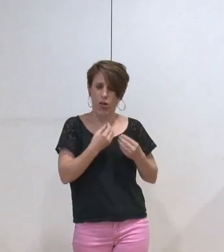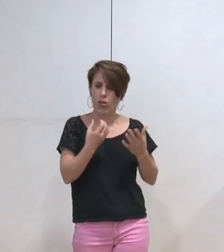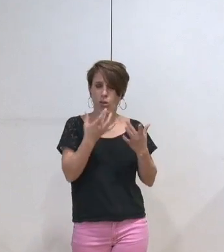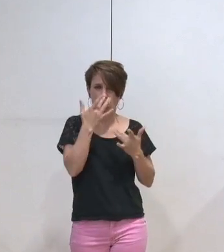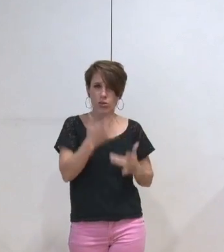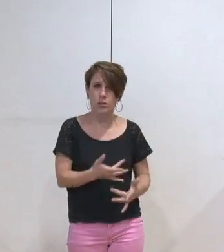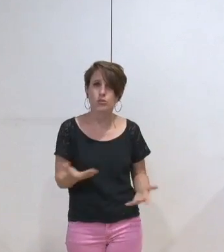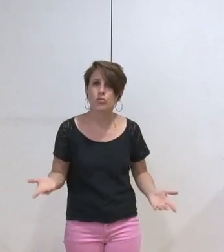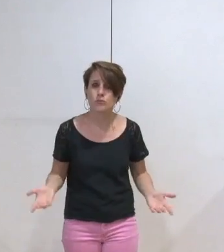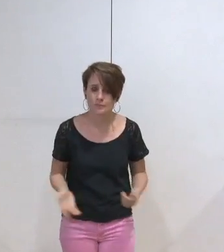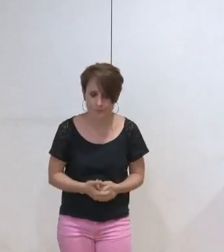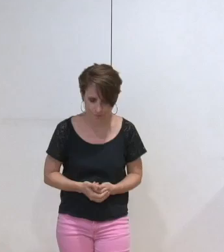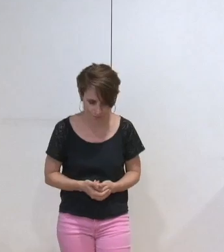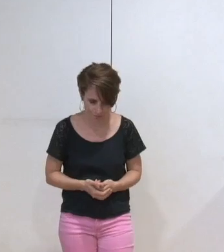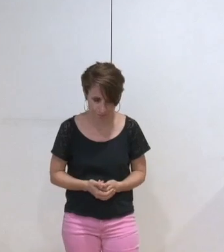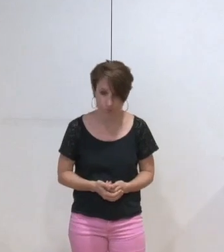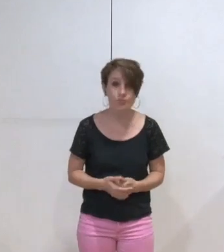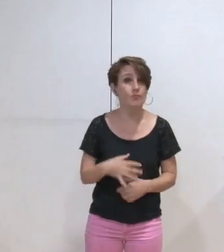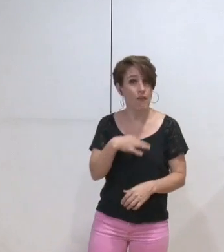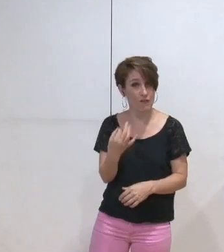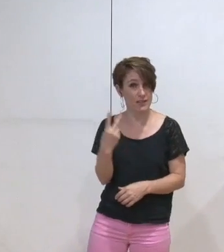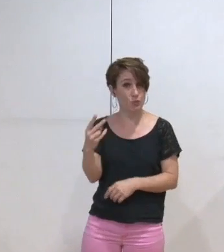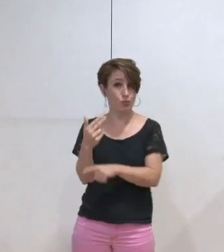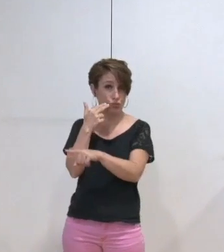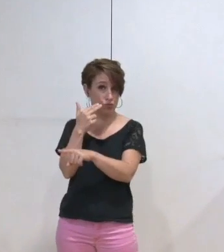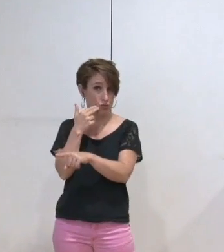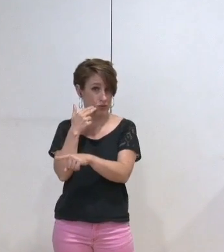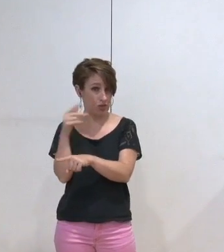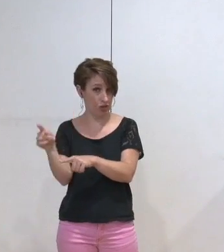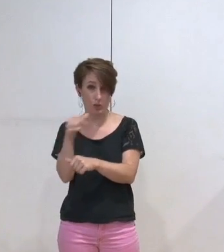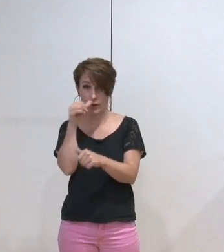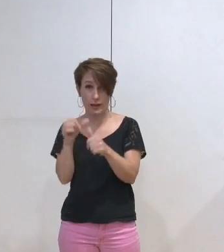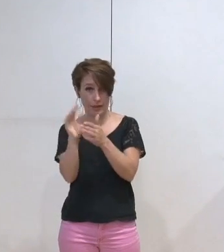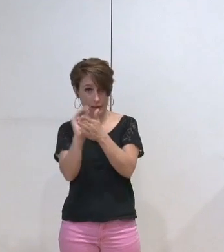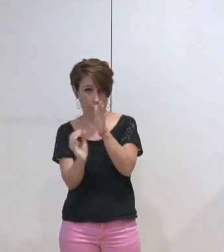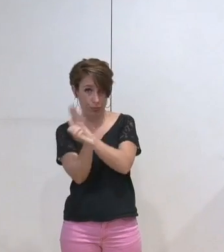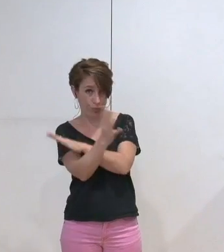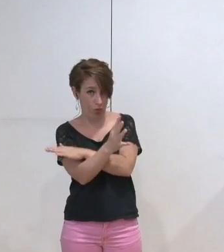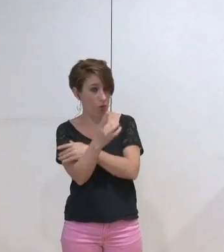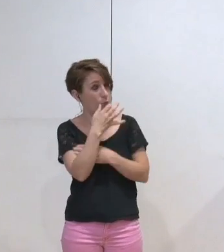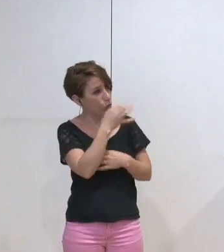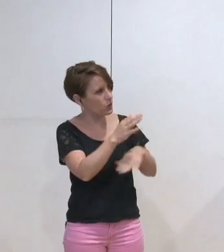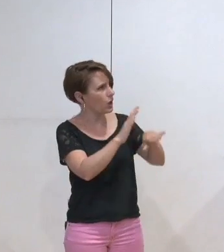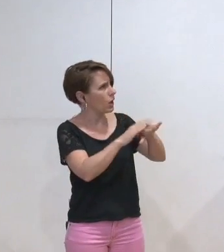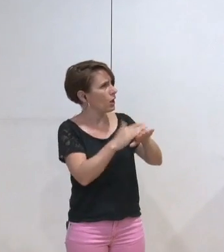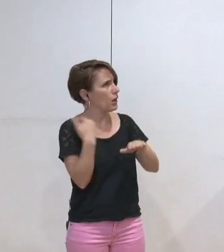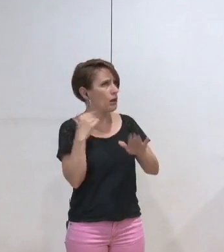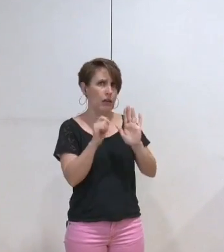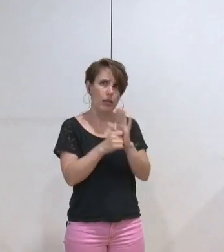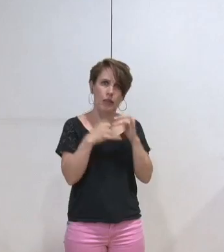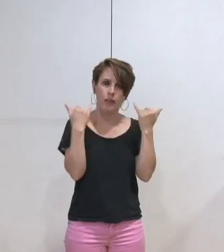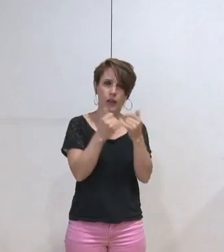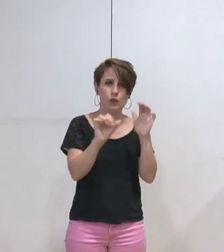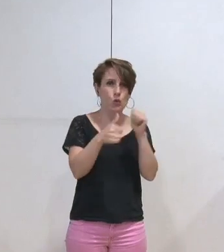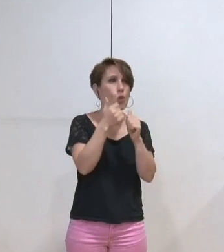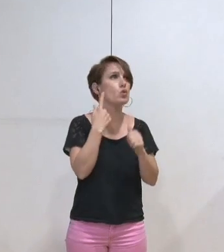personnes âgées un fils d'usager par exemple de service vous écu que vous écrit pardon que lors de la réunion du 11 juin nombreux étaient